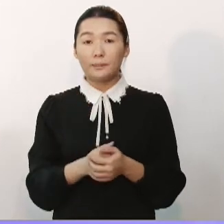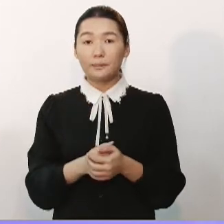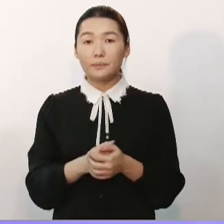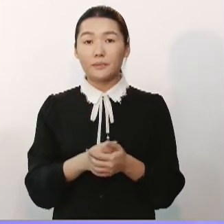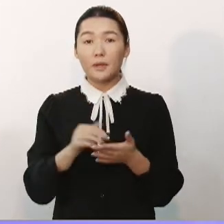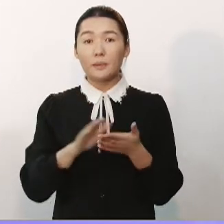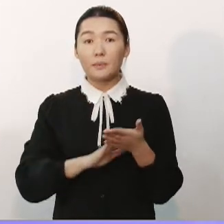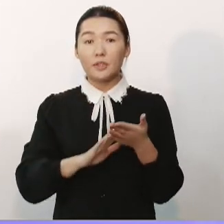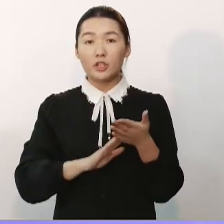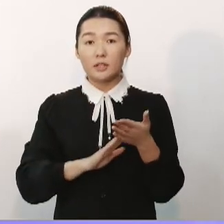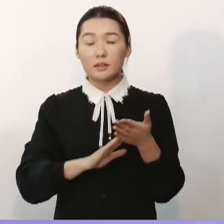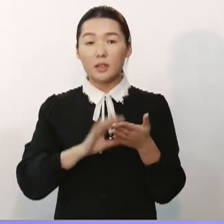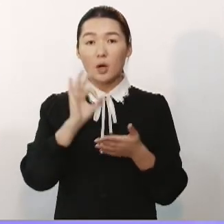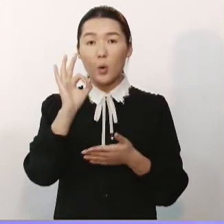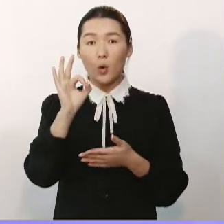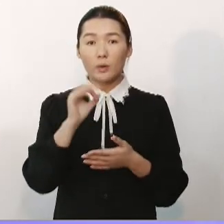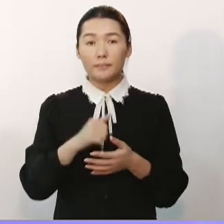Пишется буква «о».